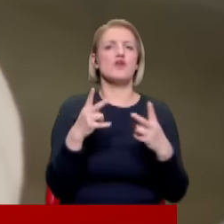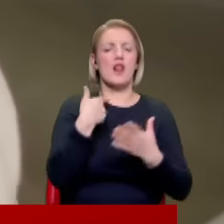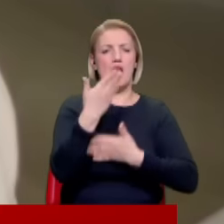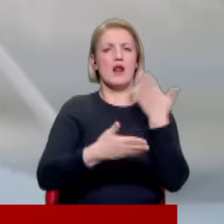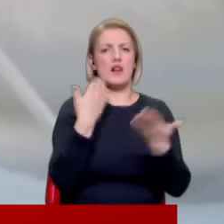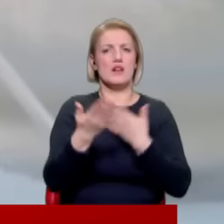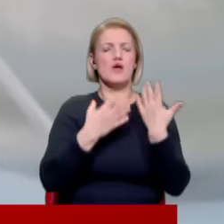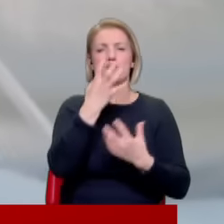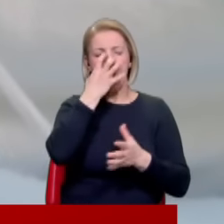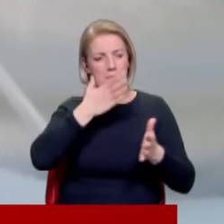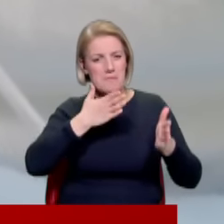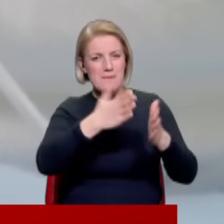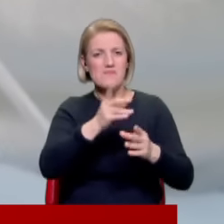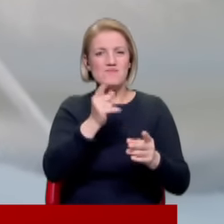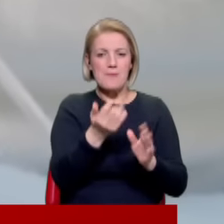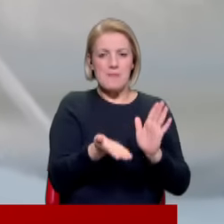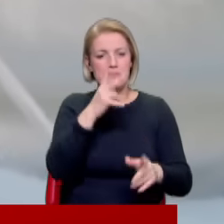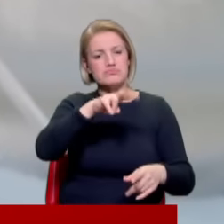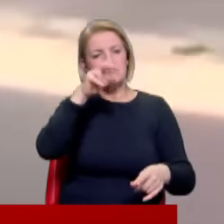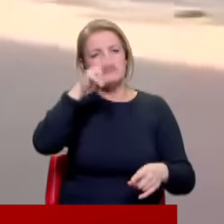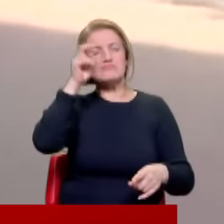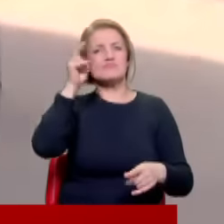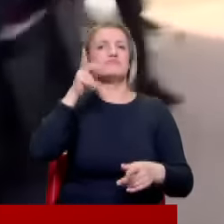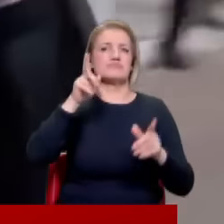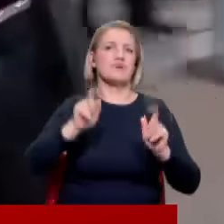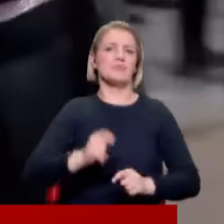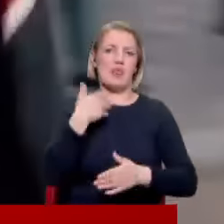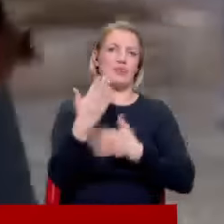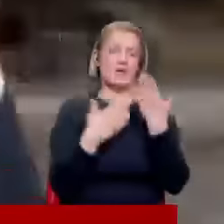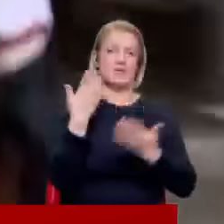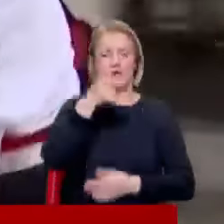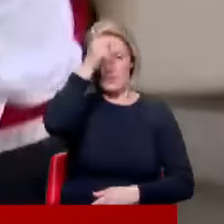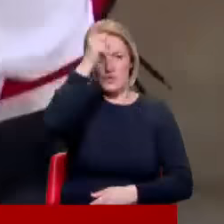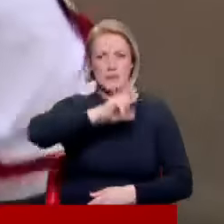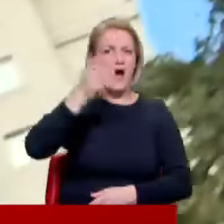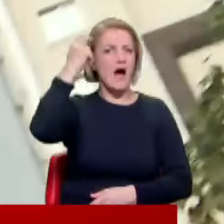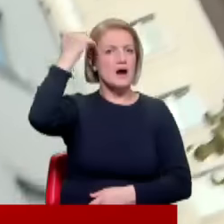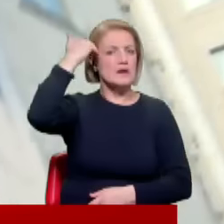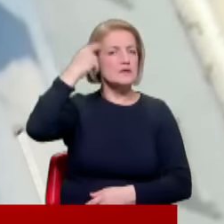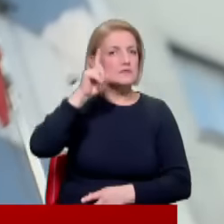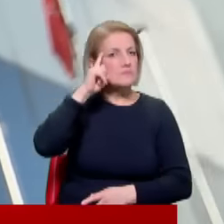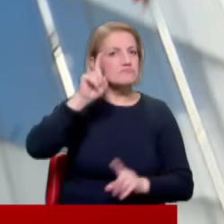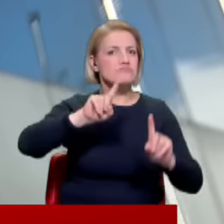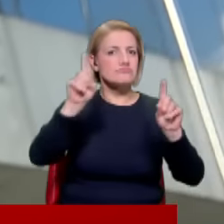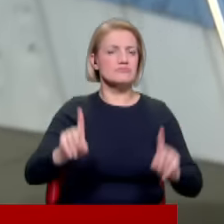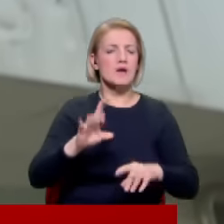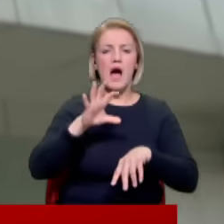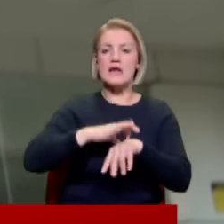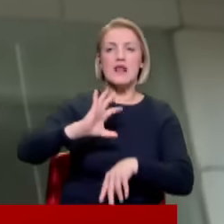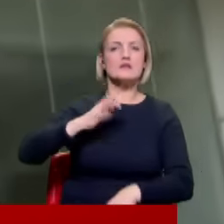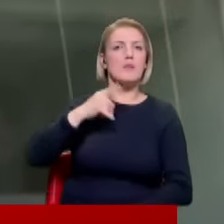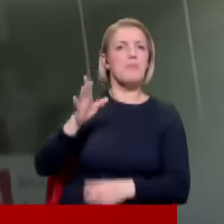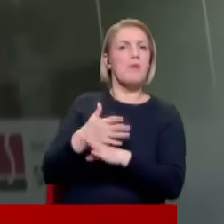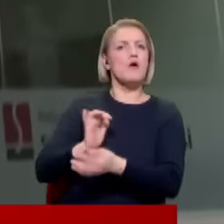daha fazla para kazanmak için hasta sayısını artırma baskısı yaptığını anlattı. Tüm Türkiye'nin aklındaki soruyu sordu. Hastane